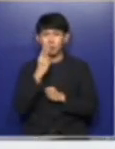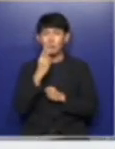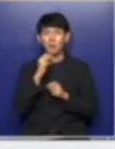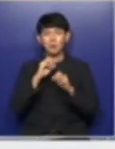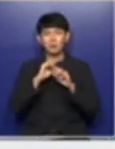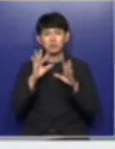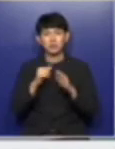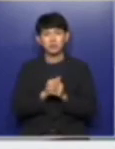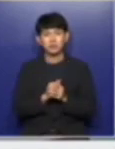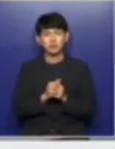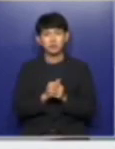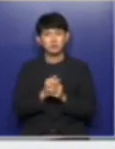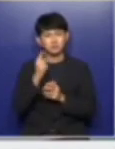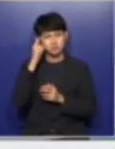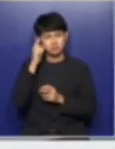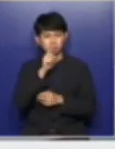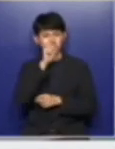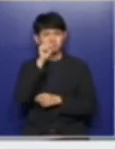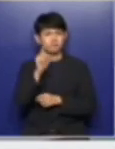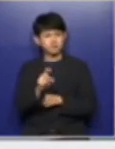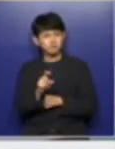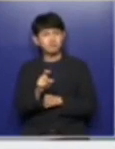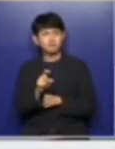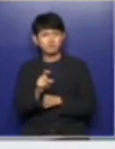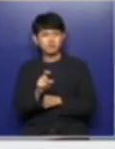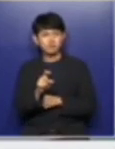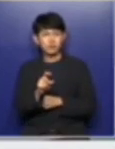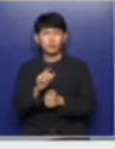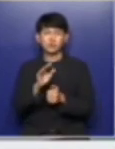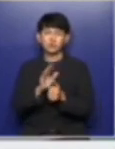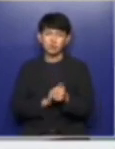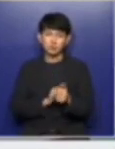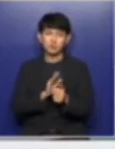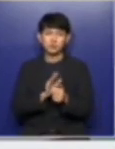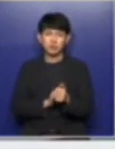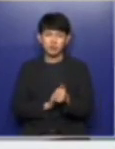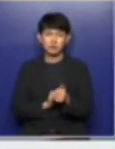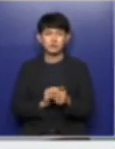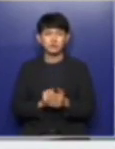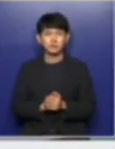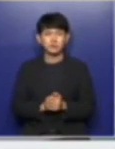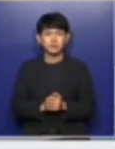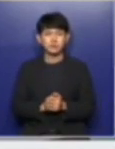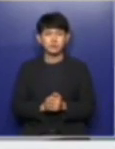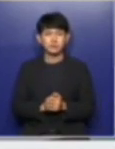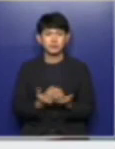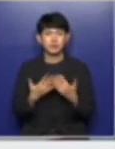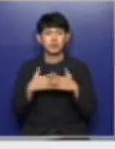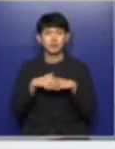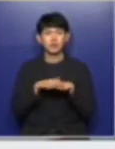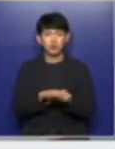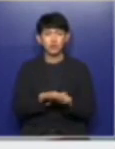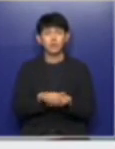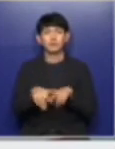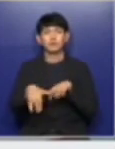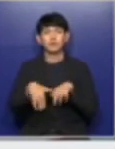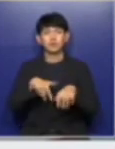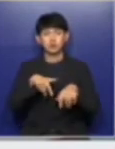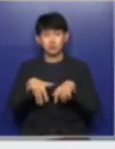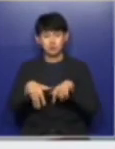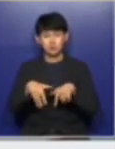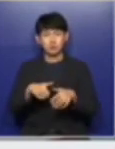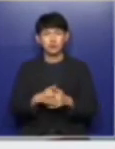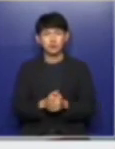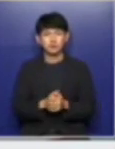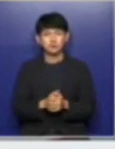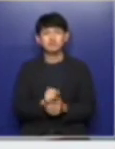สังหรณ์ใจแล้วก็สงสารการมีส่วนร่วมของพี่น้องประชาชนนะครับ